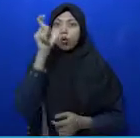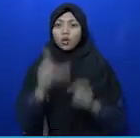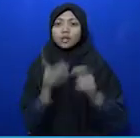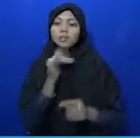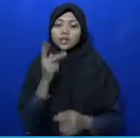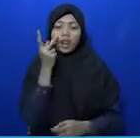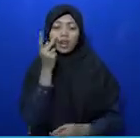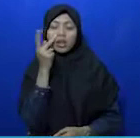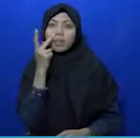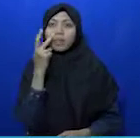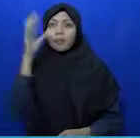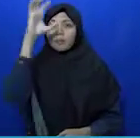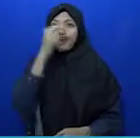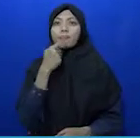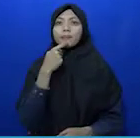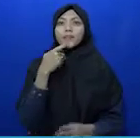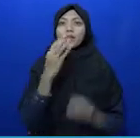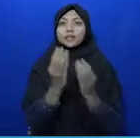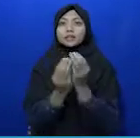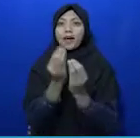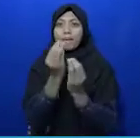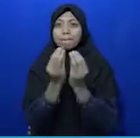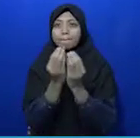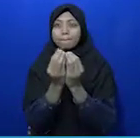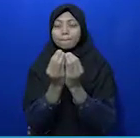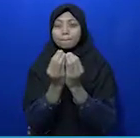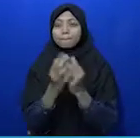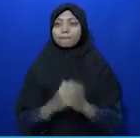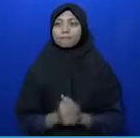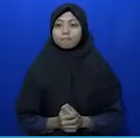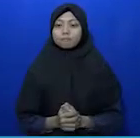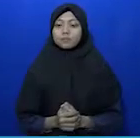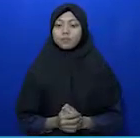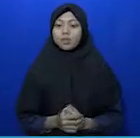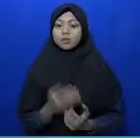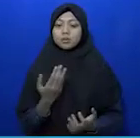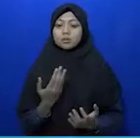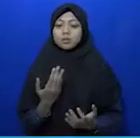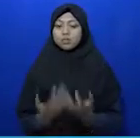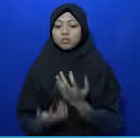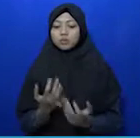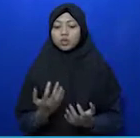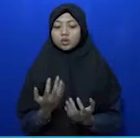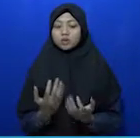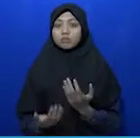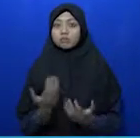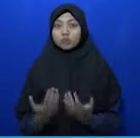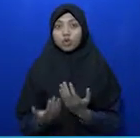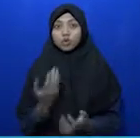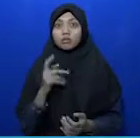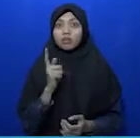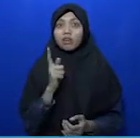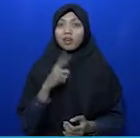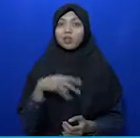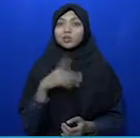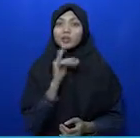$3. Kalau itu dilakukan, mungkin hanya dengan modal 1 miliar kita bisa menguasai Freeport Indo, Indo langsung Indonya di